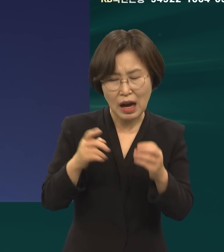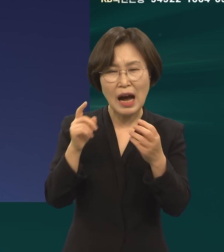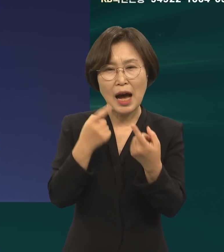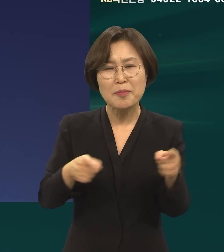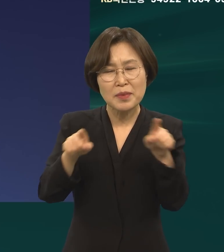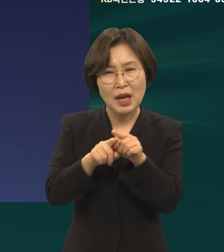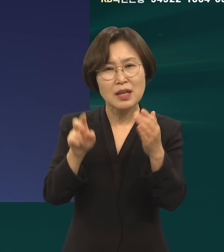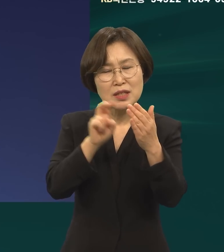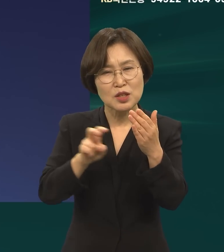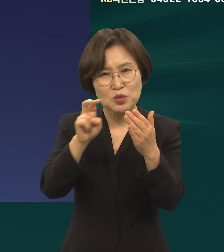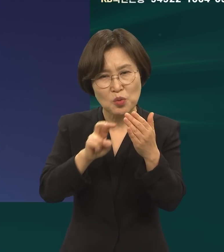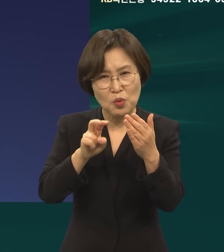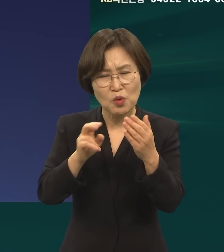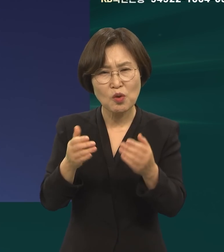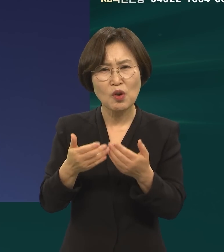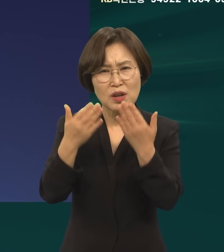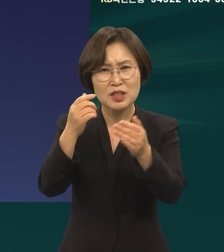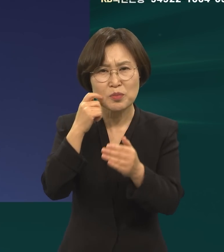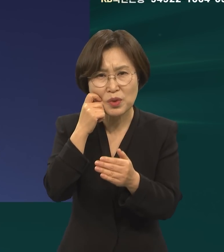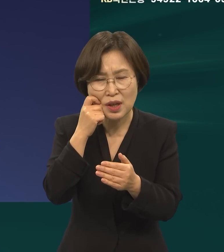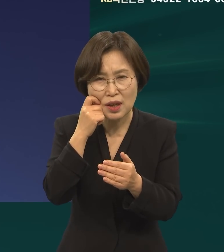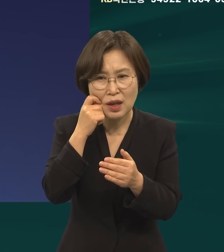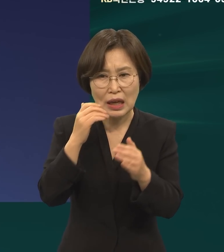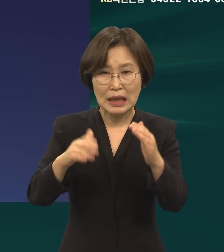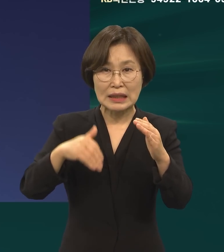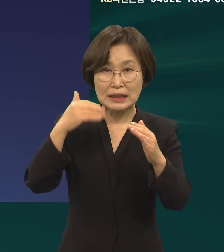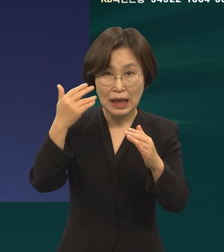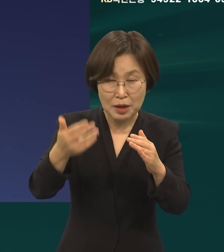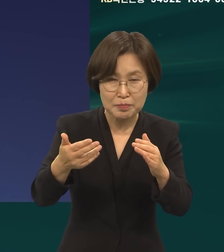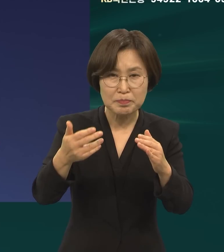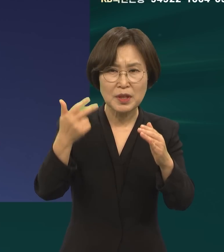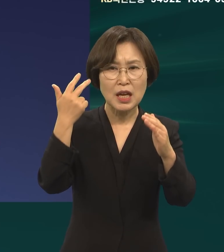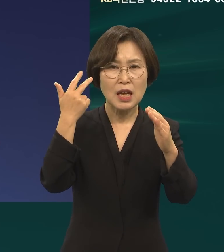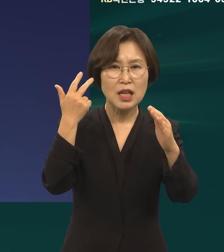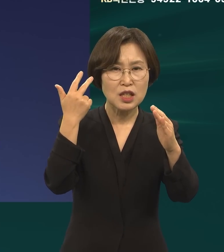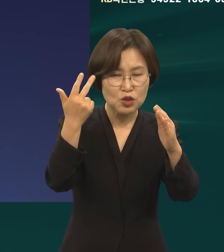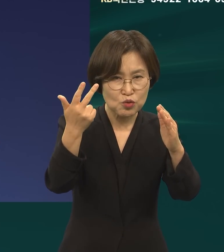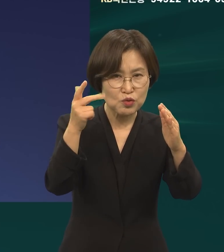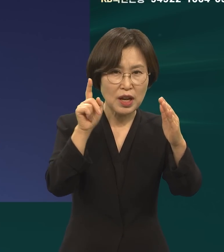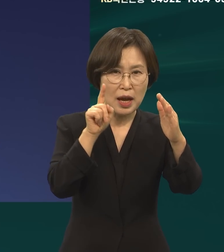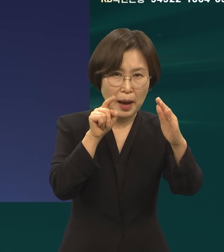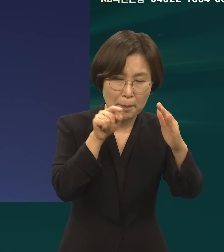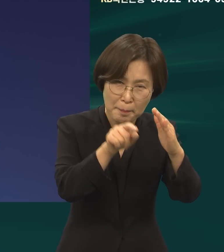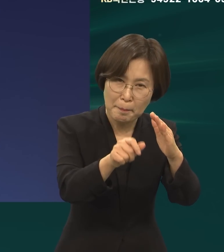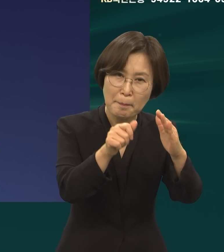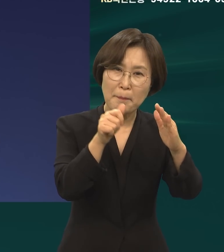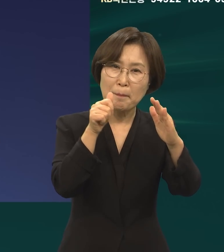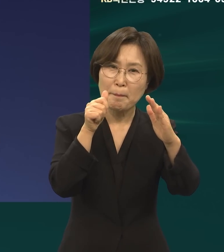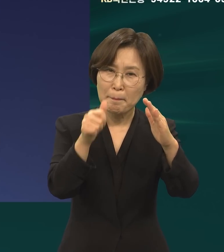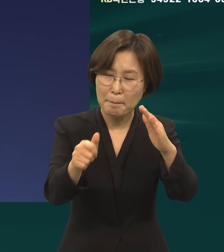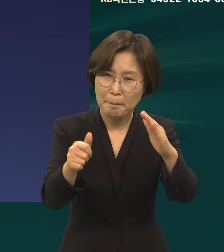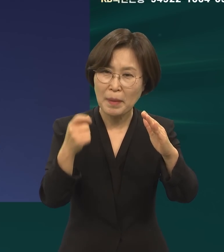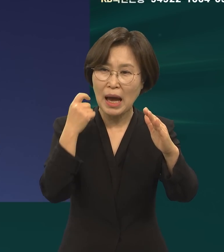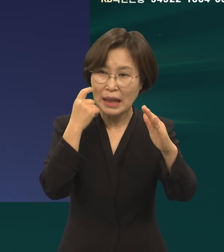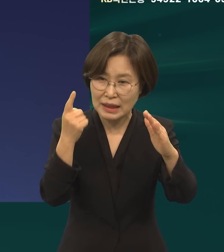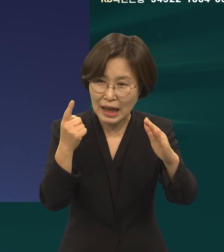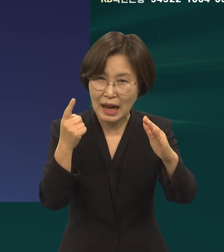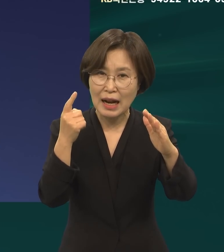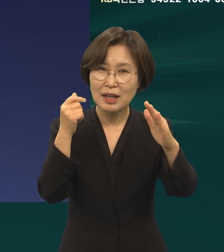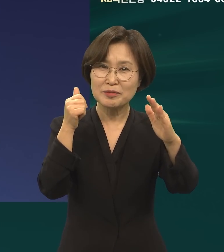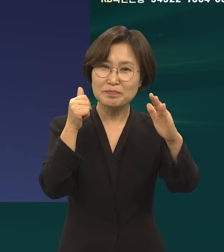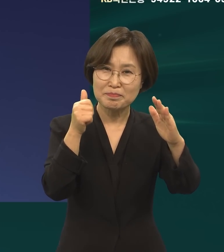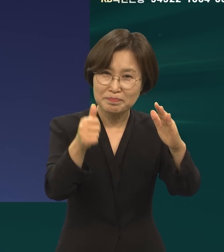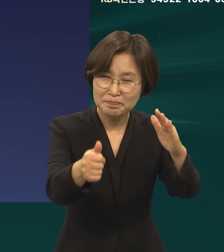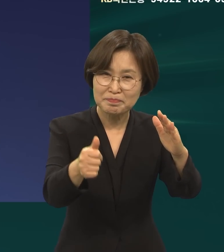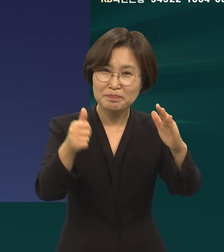지나면 일주일에 한 번씩 가요. 그렇게 해서 한 달에 한 번씩 1년 동안 그 집을 방문합니다. 근데 매일 가다가 한 달에 한